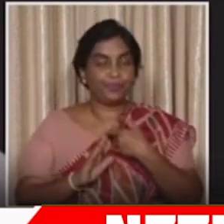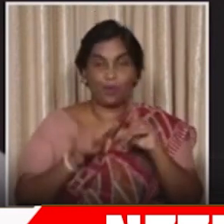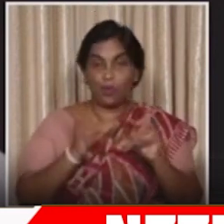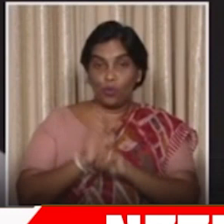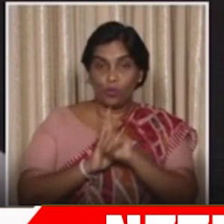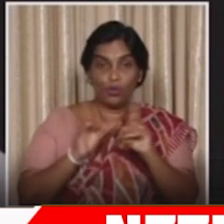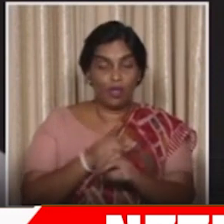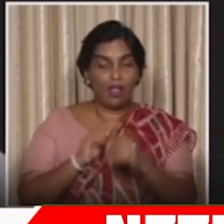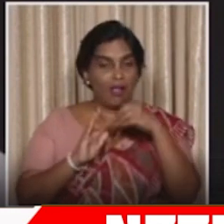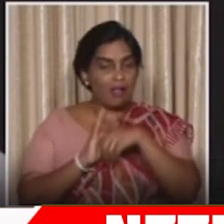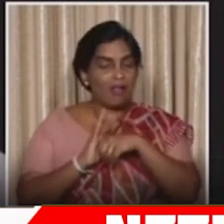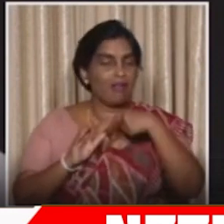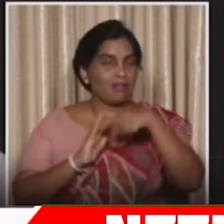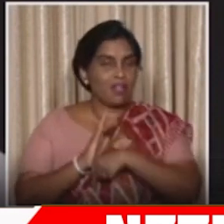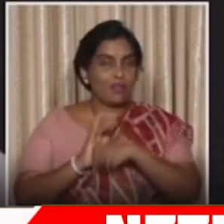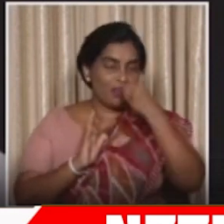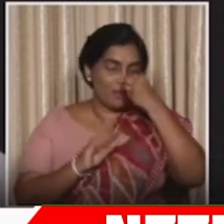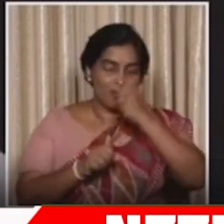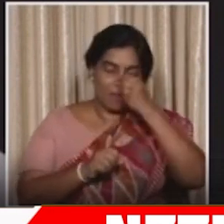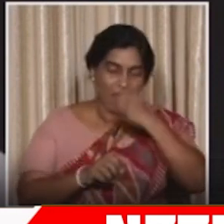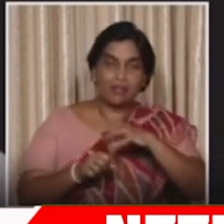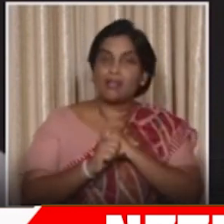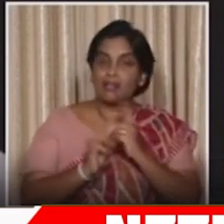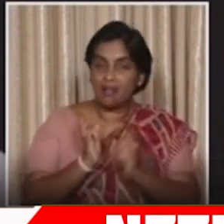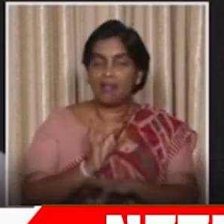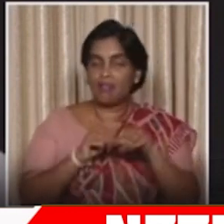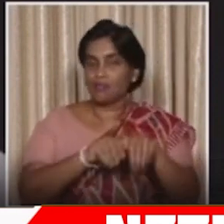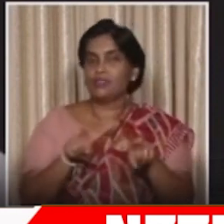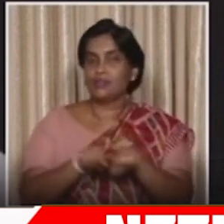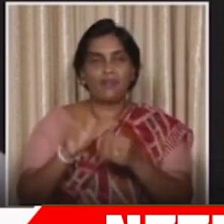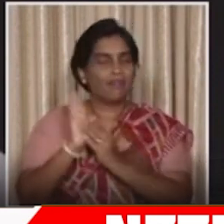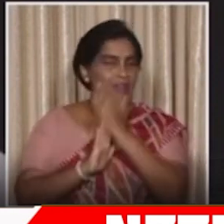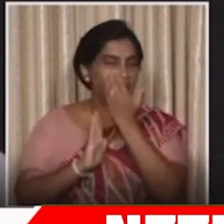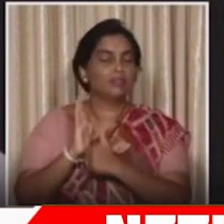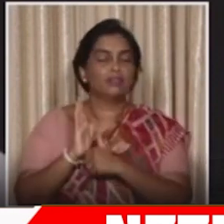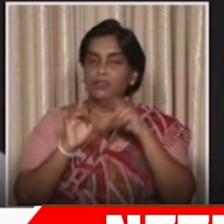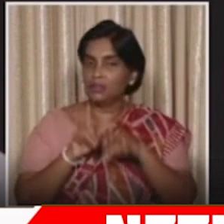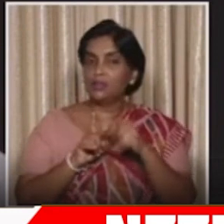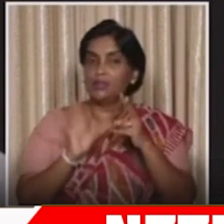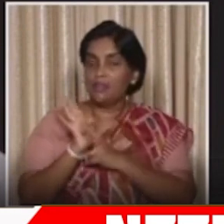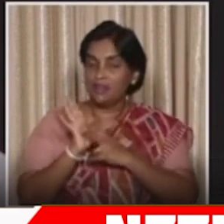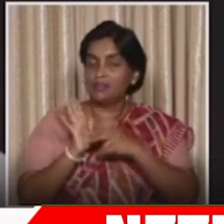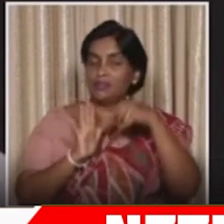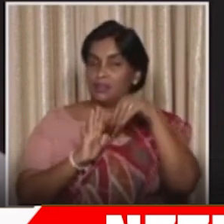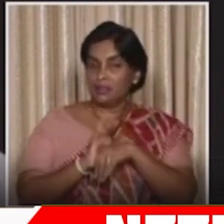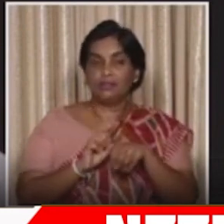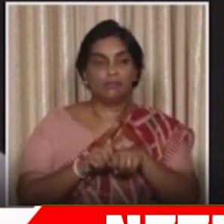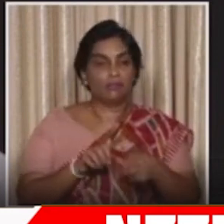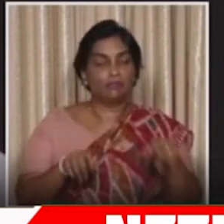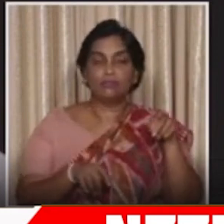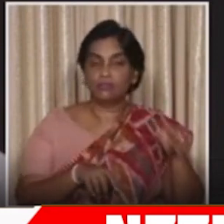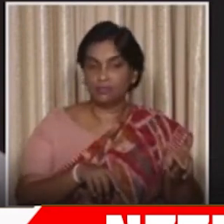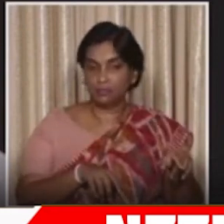තියෙනකොට ගාල්ලේ මාතර පළාත්වල කෘෂිකර්මාන්තයට යවනවා වගේ තත්ත්වයක් මේ තියෙන්නේ. එතකොට ඒ වගේ පළාත්වලට තමයි මේ කෘෂිකර්මාන්තයට යවන්නේ. එතකොට